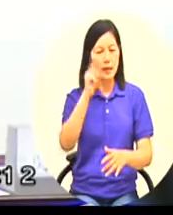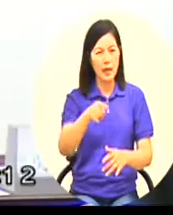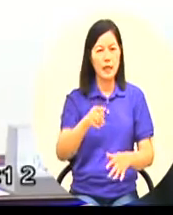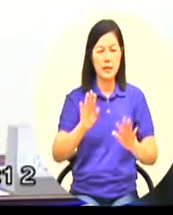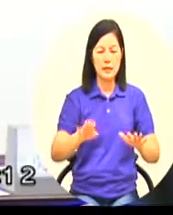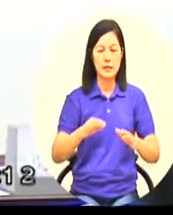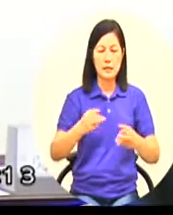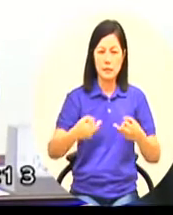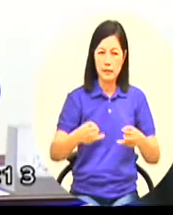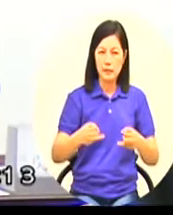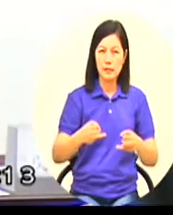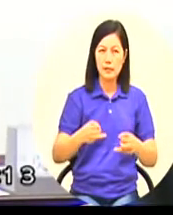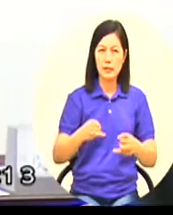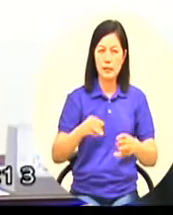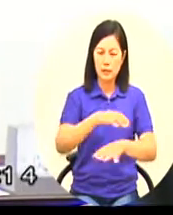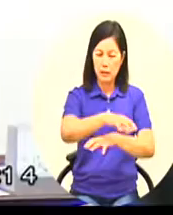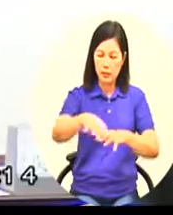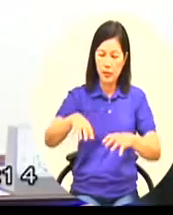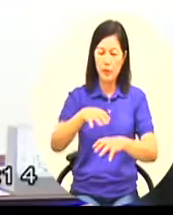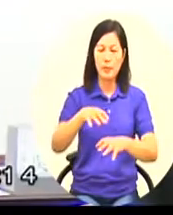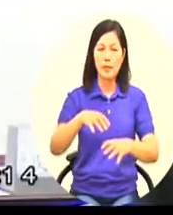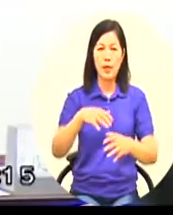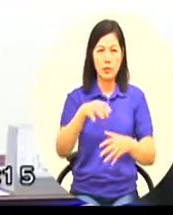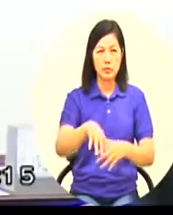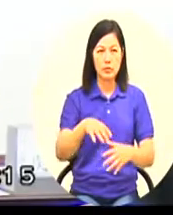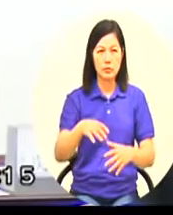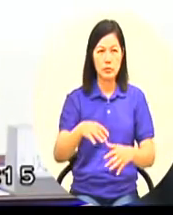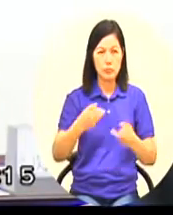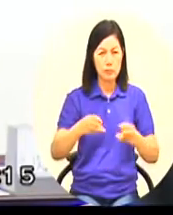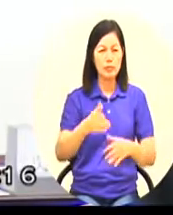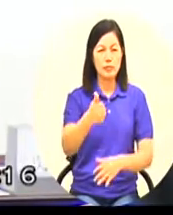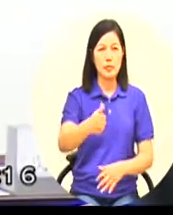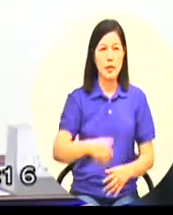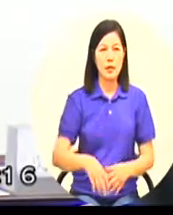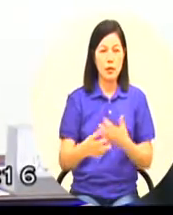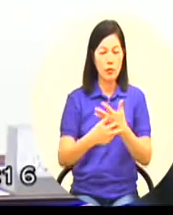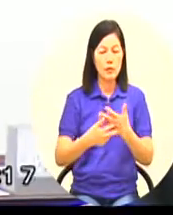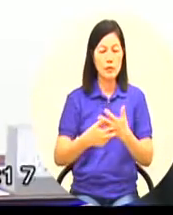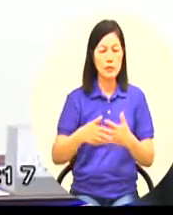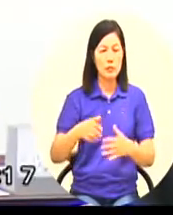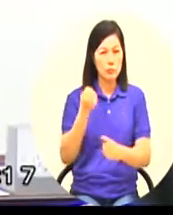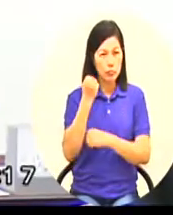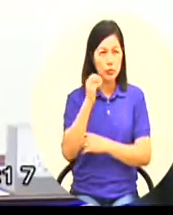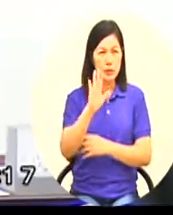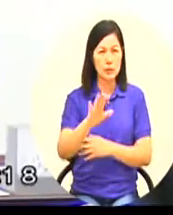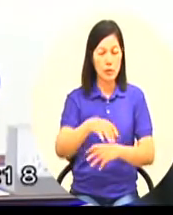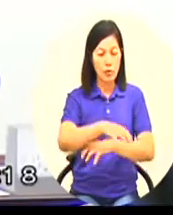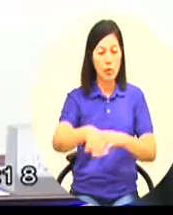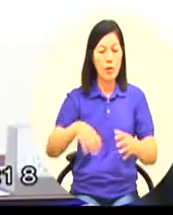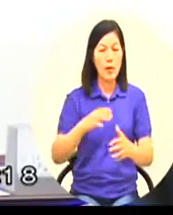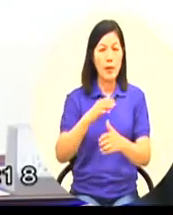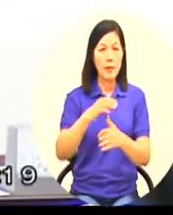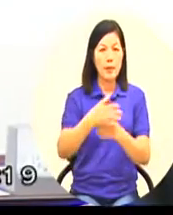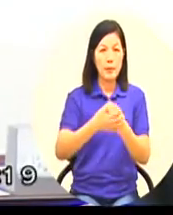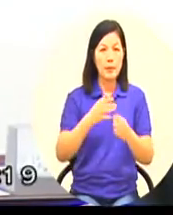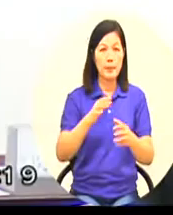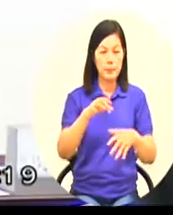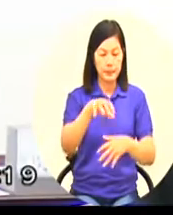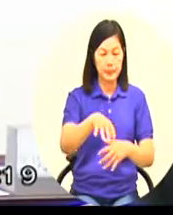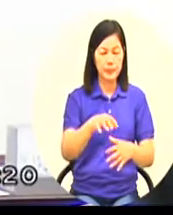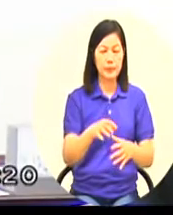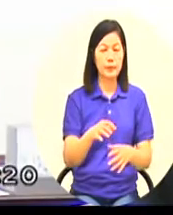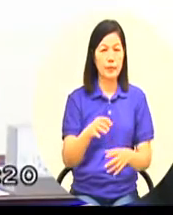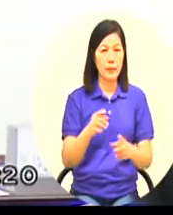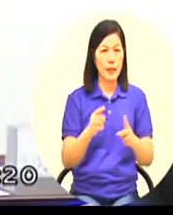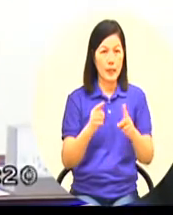真的是可以让卫生局跟环保局觉得。那这当中卫生局有努力，环保局的工作人员也多有努力了哈。但是重点